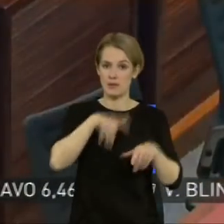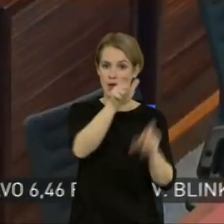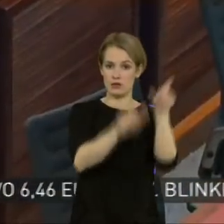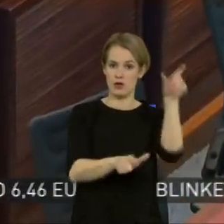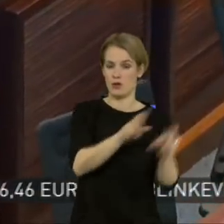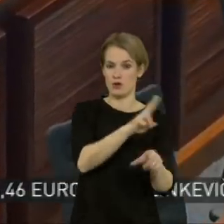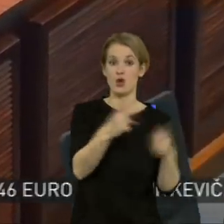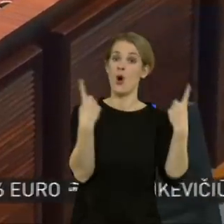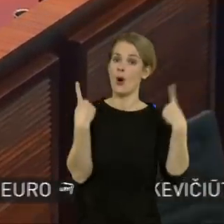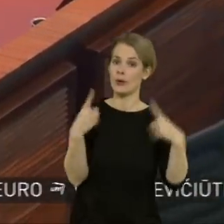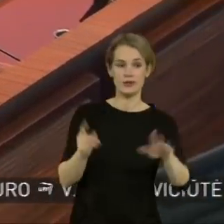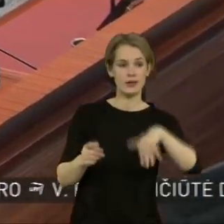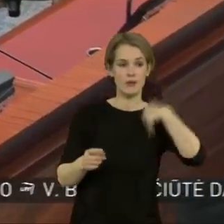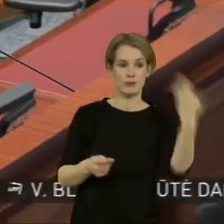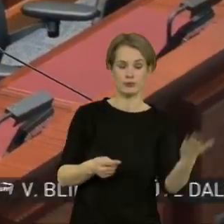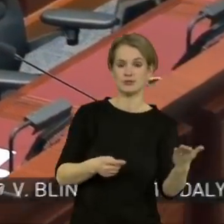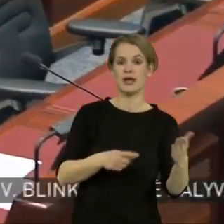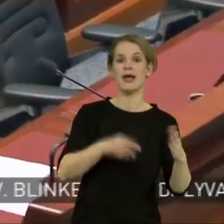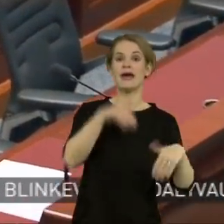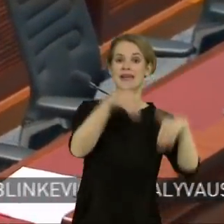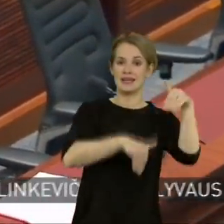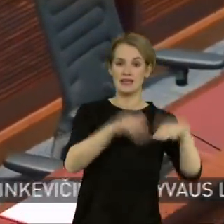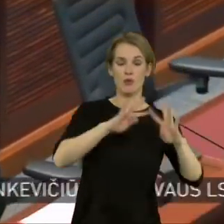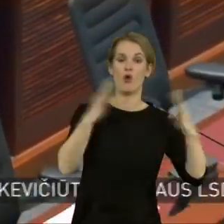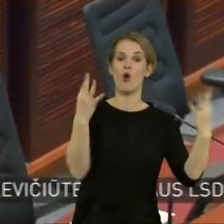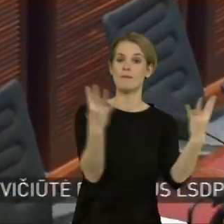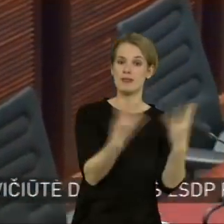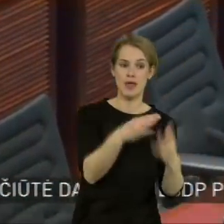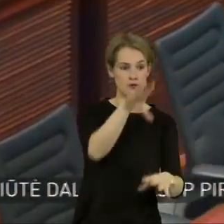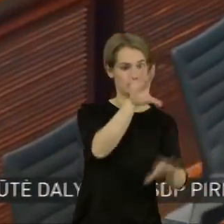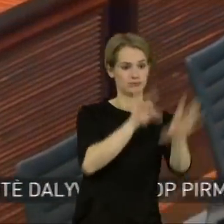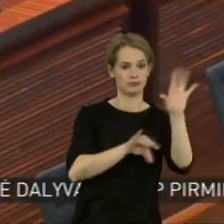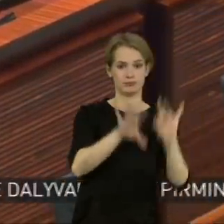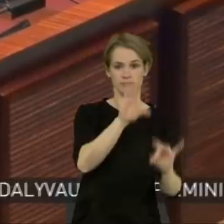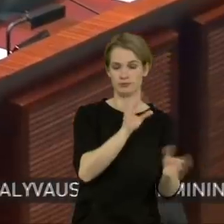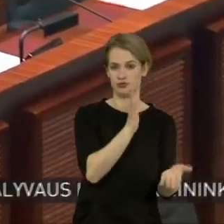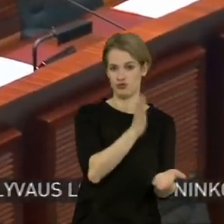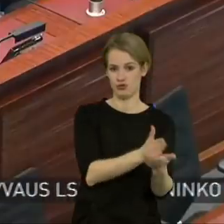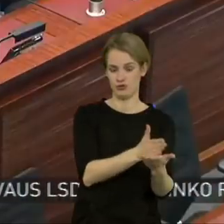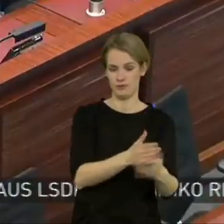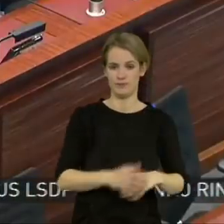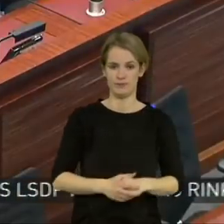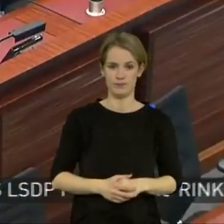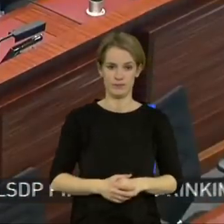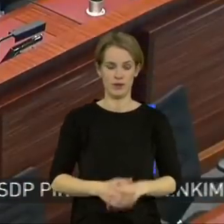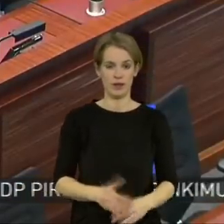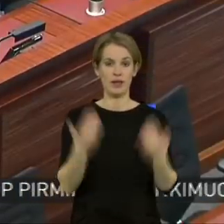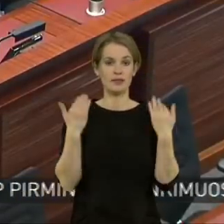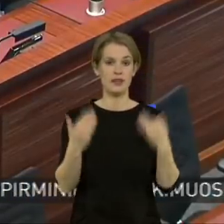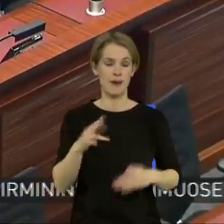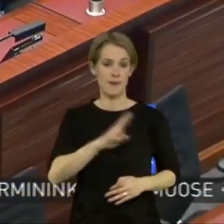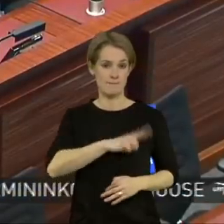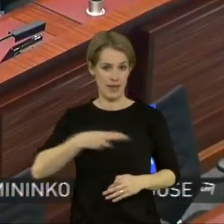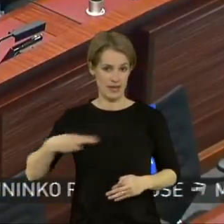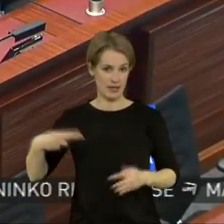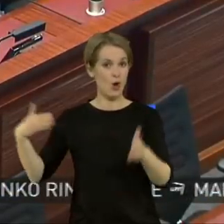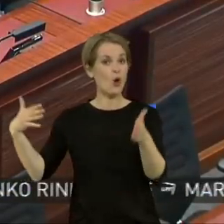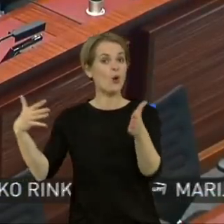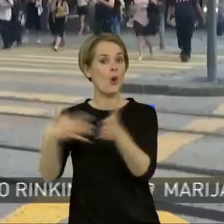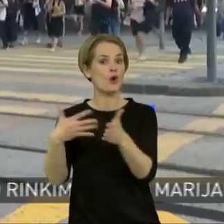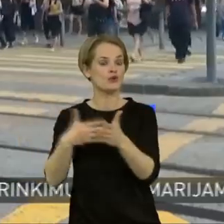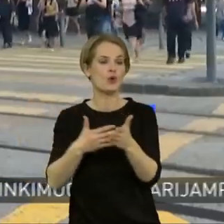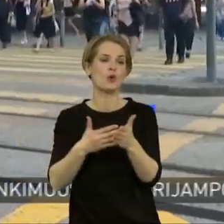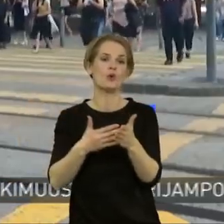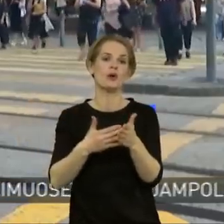nusprendžia rinkimų komitetas, sudarytas iš Pekino ištikimų interesų grupių. Dabar Pekino kontroliuojamas rinkimų komitetas ne